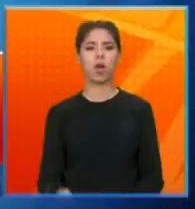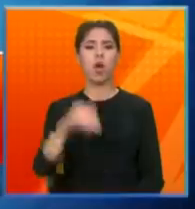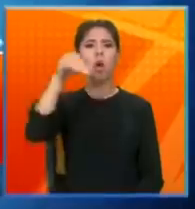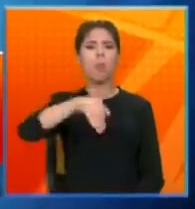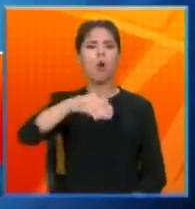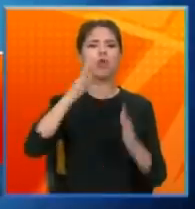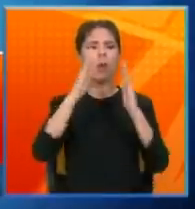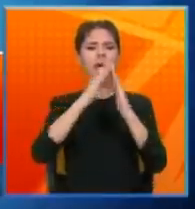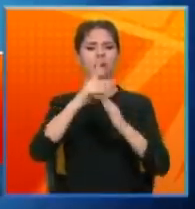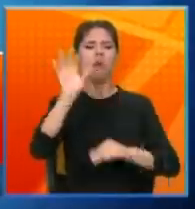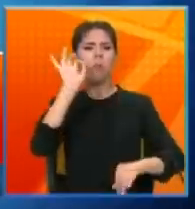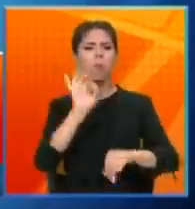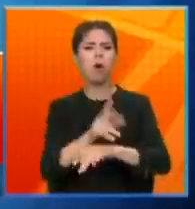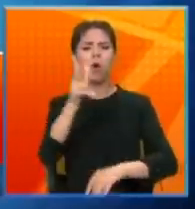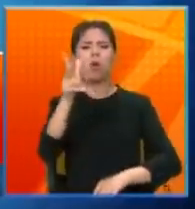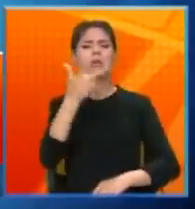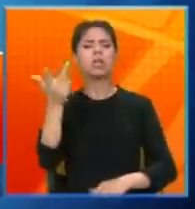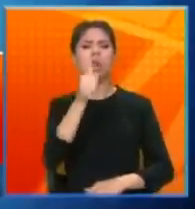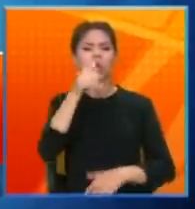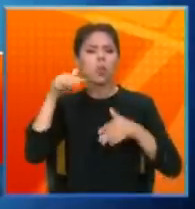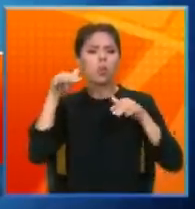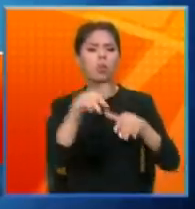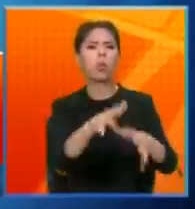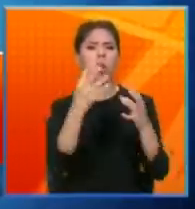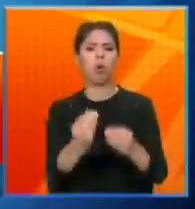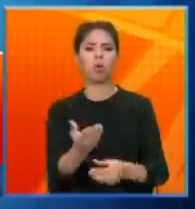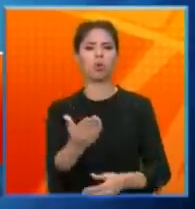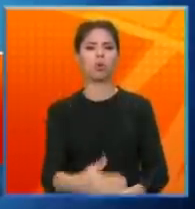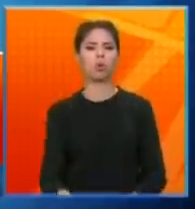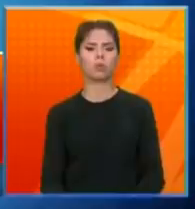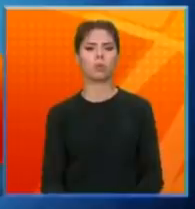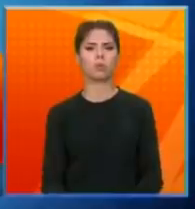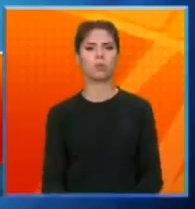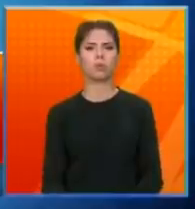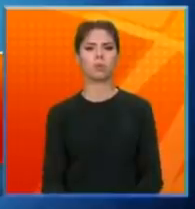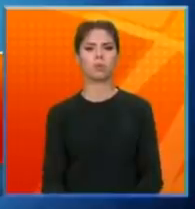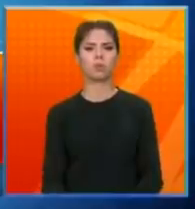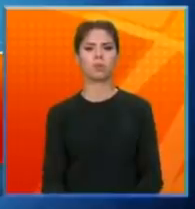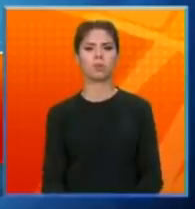Bodrum kattaki ev saniyeler içinde işte böyle sular altında kaldı.